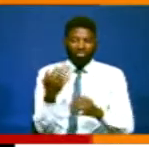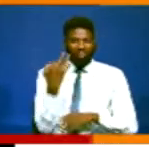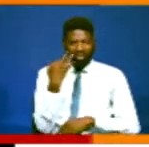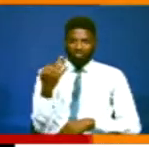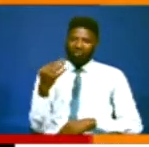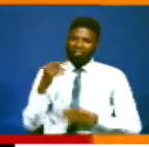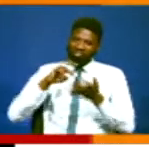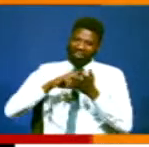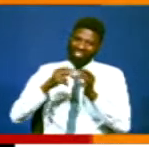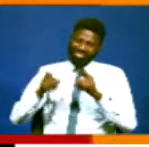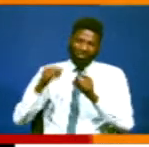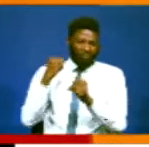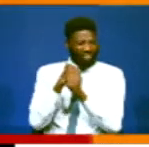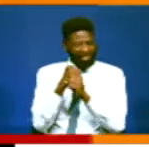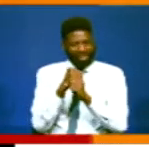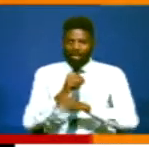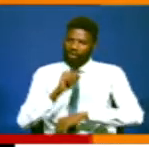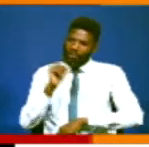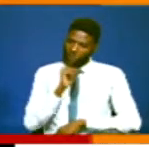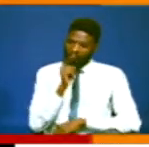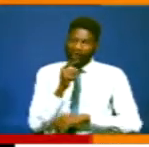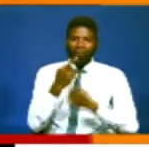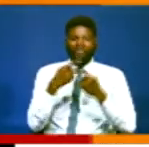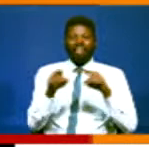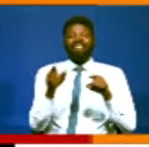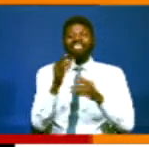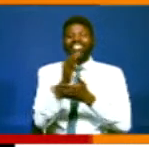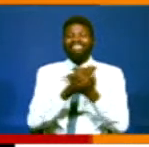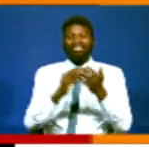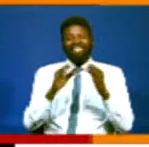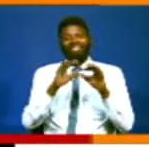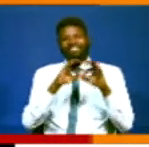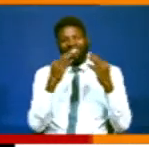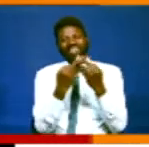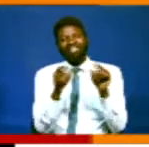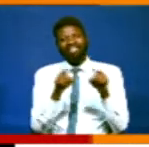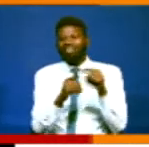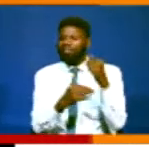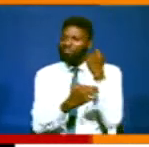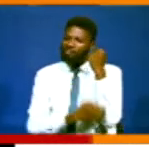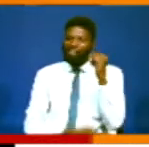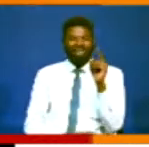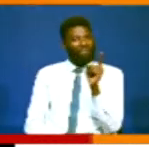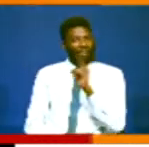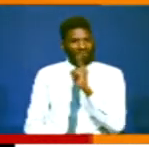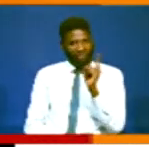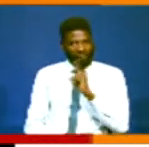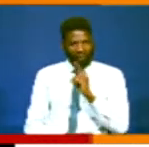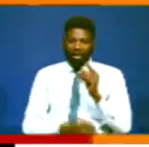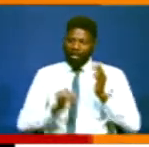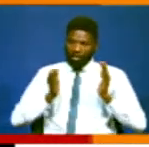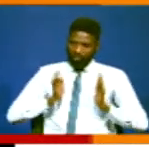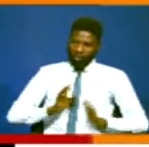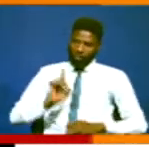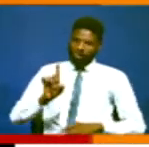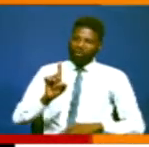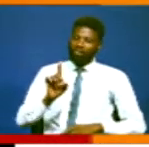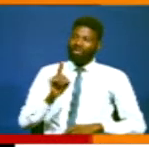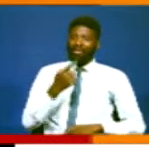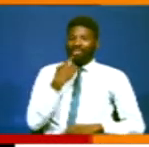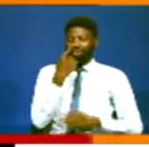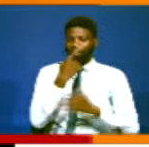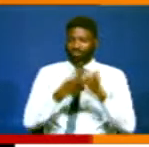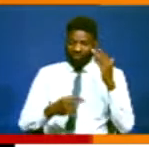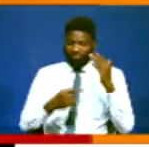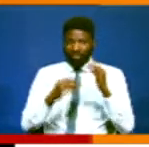Na katika baadhi ya familia unapata kuna umaskini mwingi sana. No. Kuna mtu fulani alisema kwamba education is an